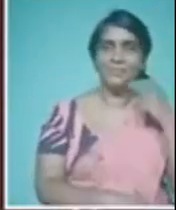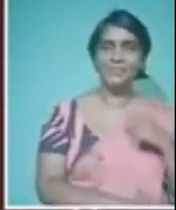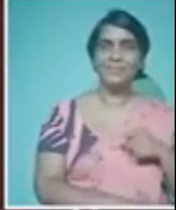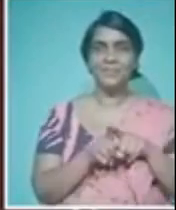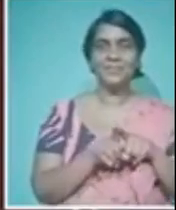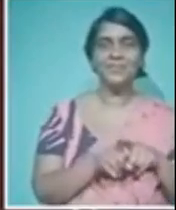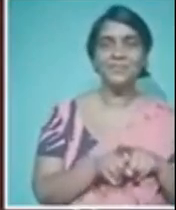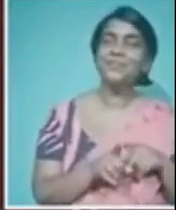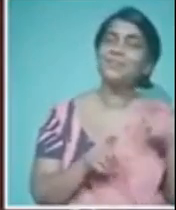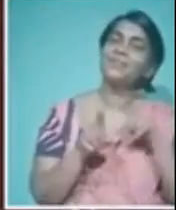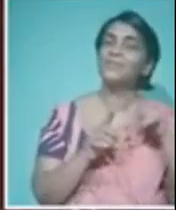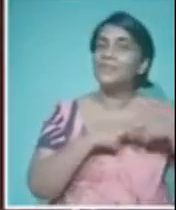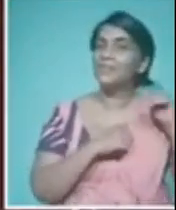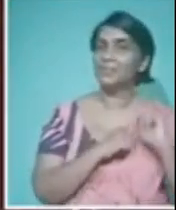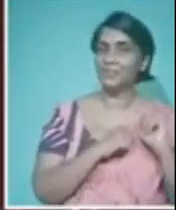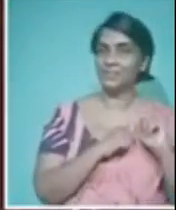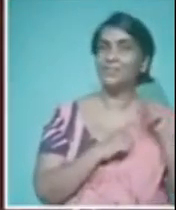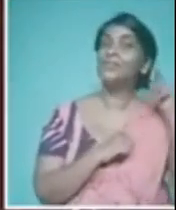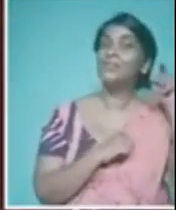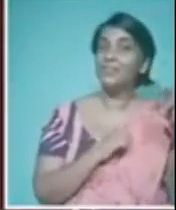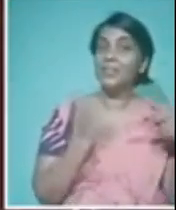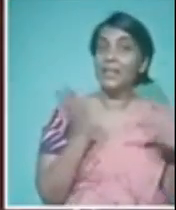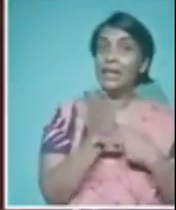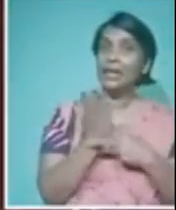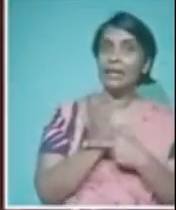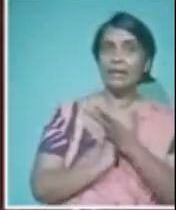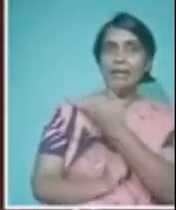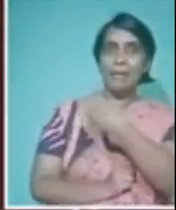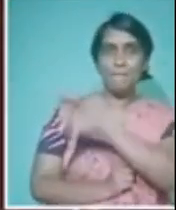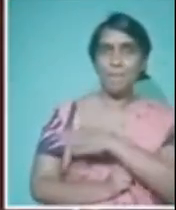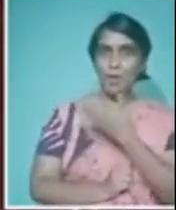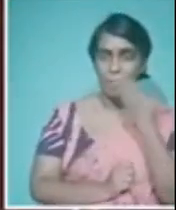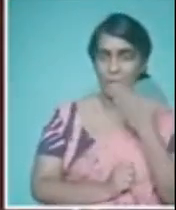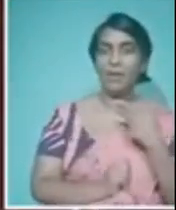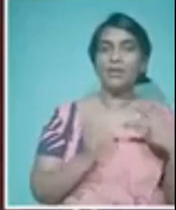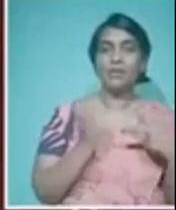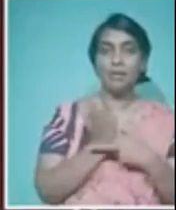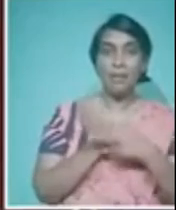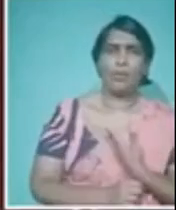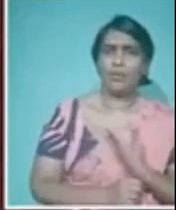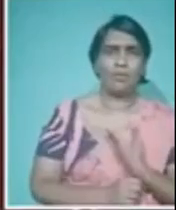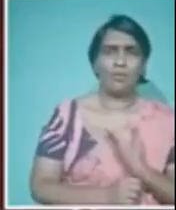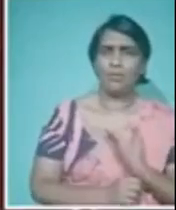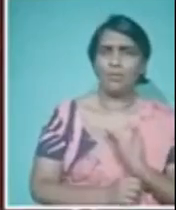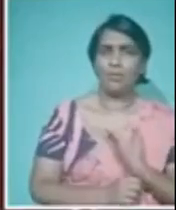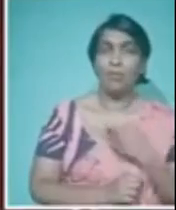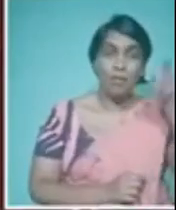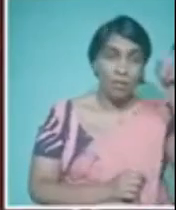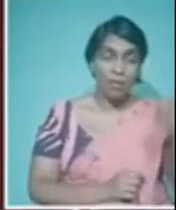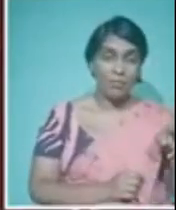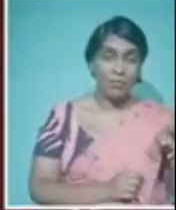නැති ඕ හේතුව මොකක්ද එතුමට ටිකට් එකක් කරන් යන්න පුළුවන් හැබැයි එතුමට ඌමනාවක් නැහැ